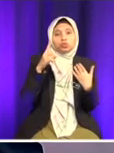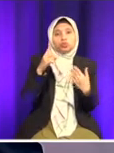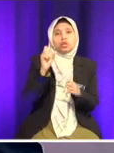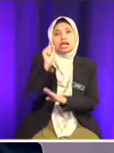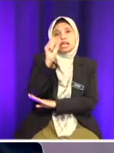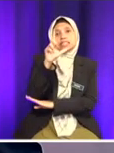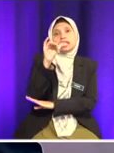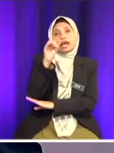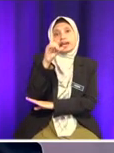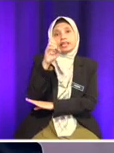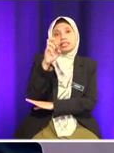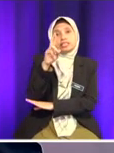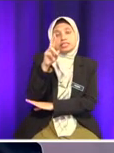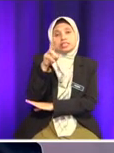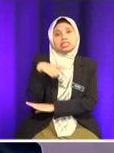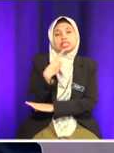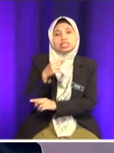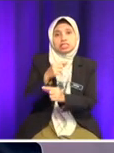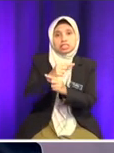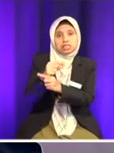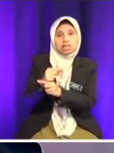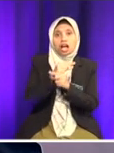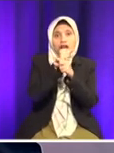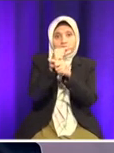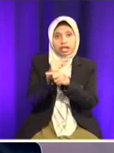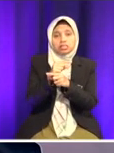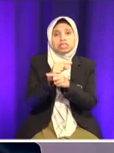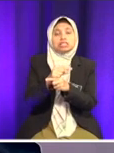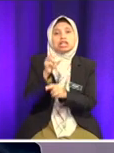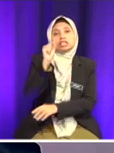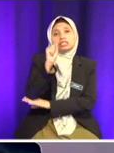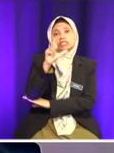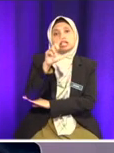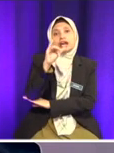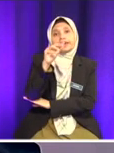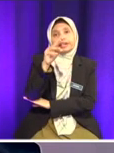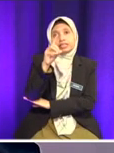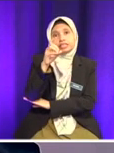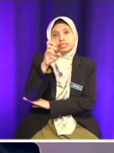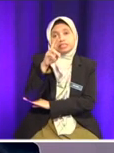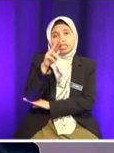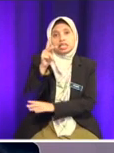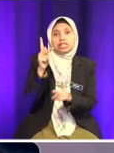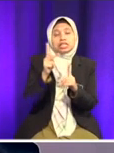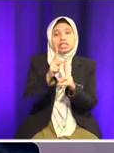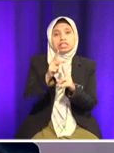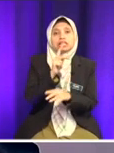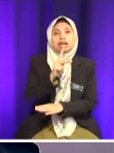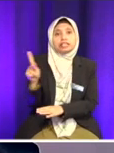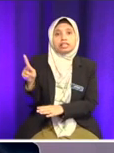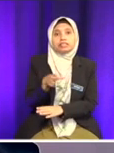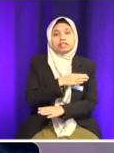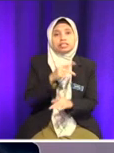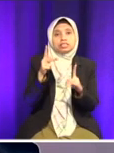dekat bawah itu ya Jadi kita gerakkan slide Itu ke kanan ke kanan dan ke